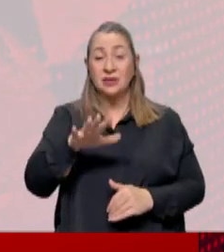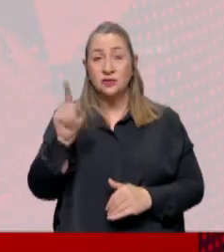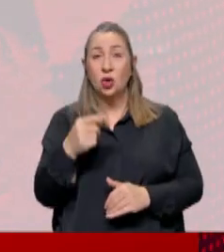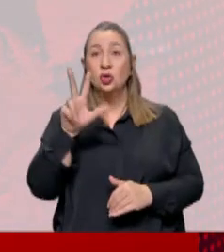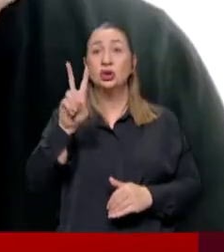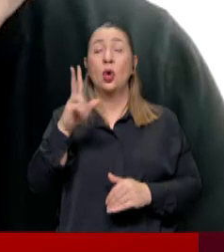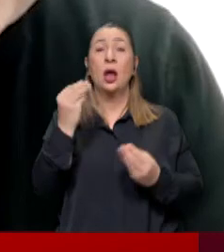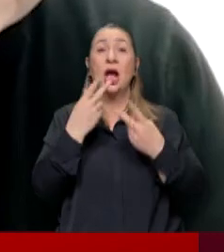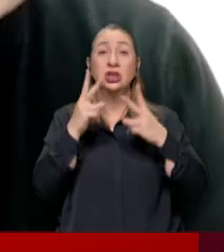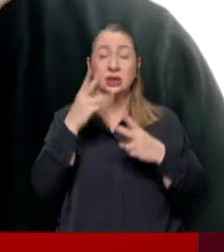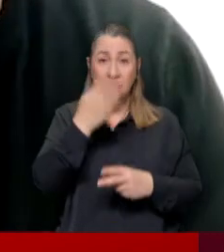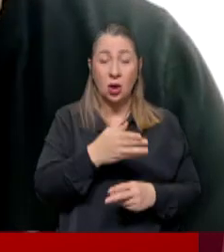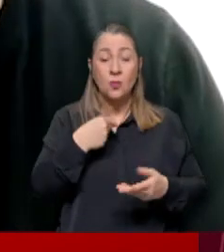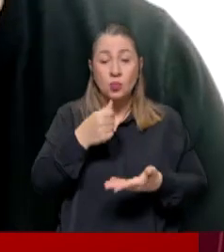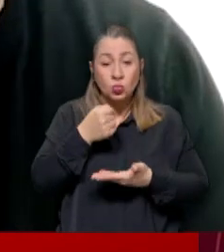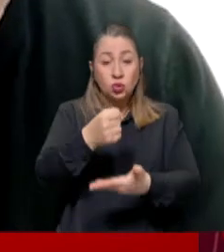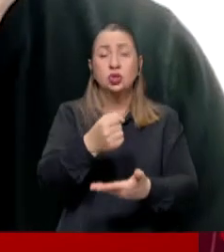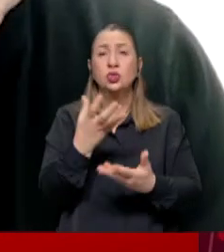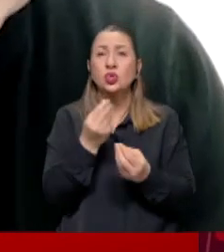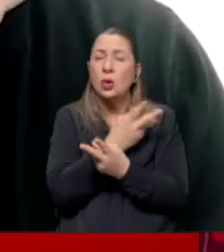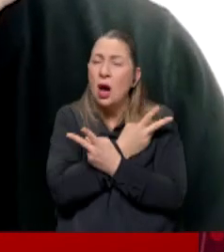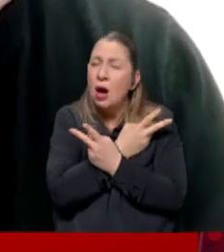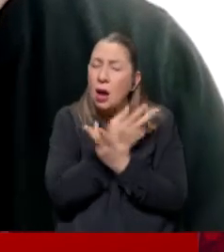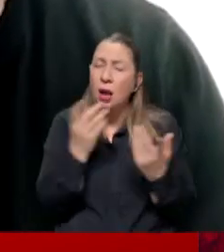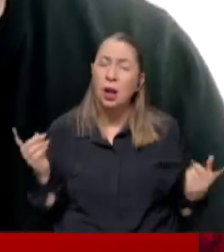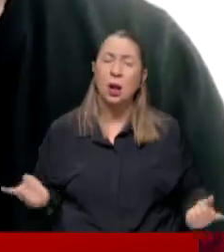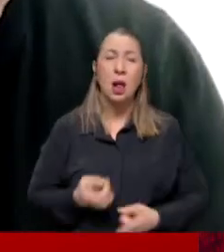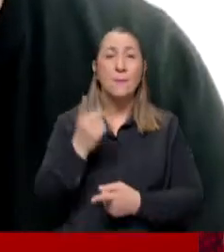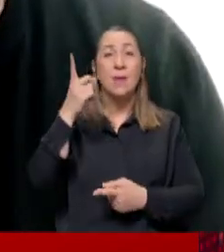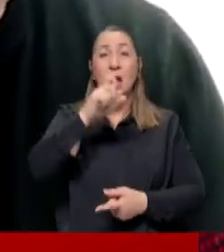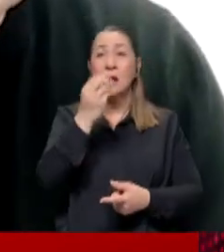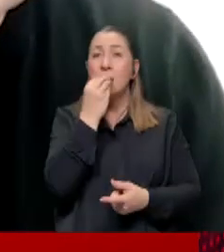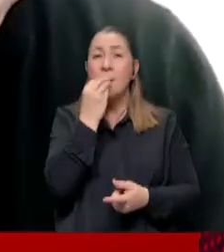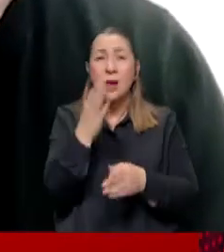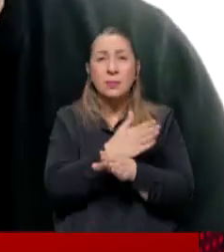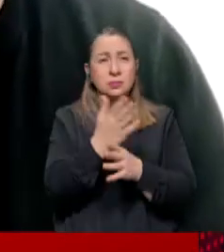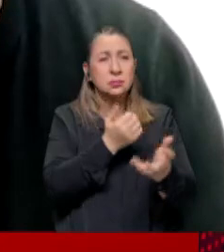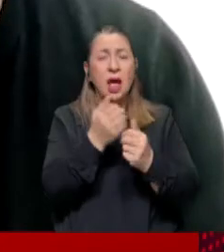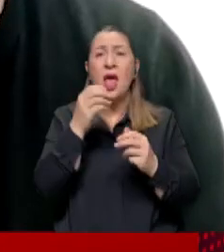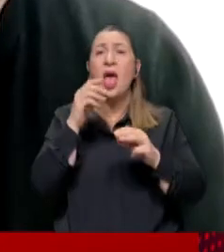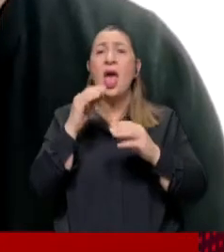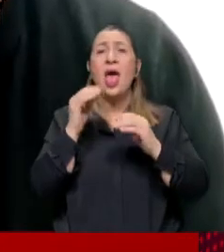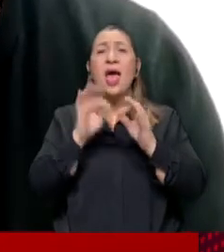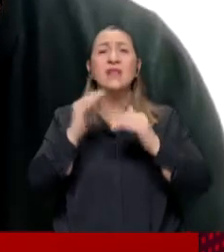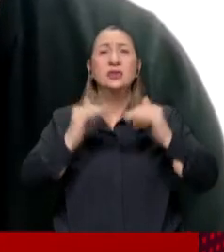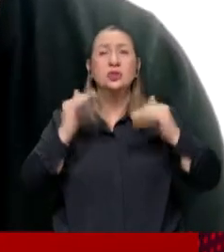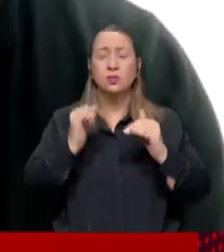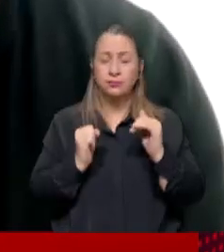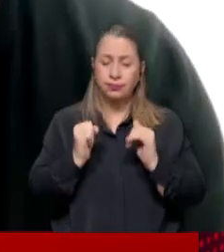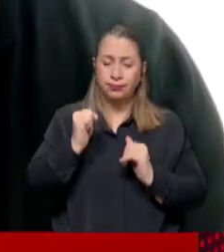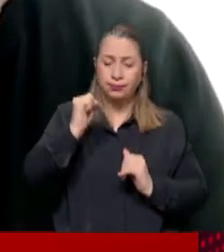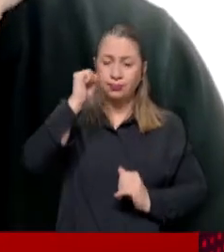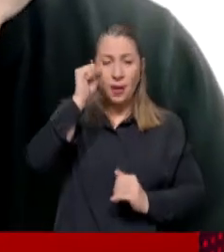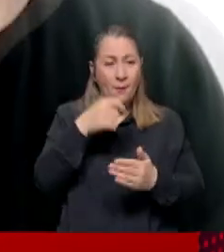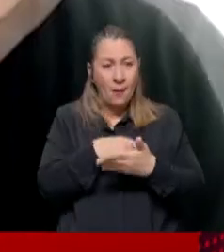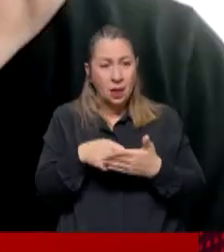olarak açıkladı. Bütçelerimiz o kadar açık veriyor ki her ay gıda fiyatlarında ve enflasyondaki artış maaşımıza